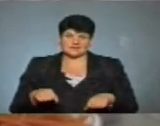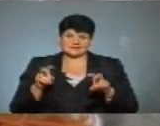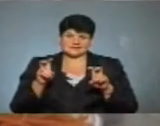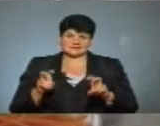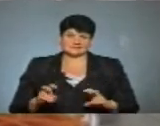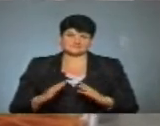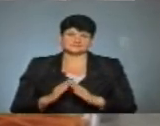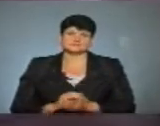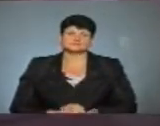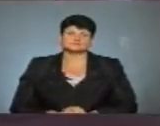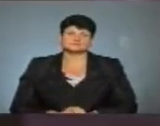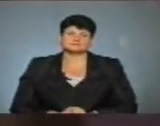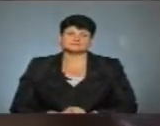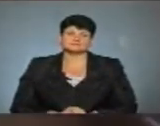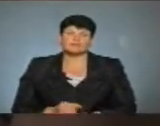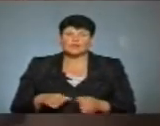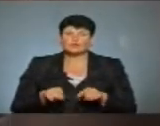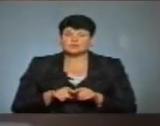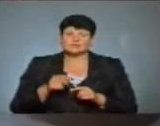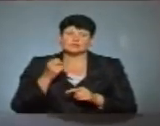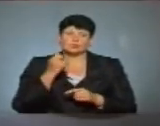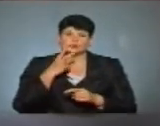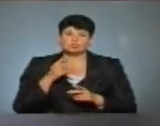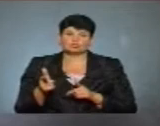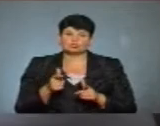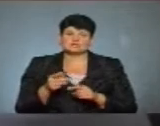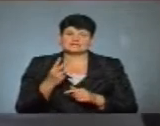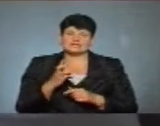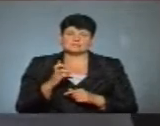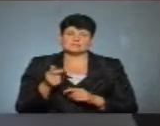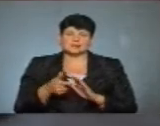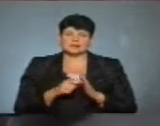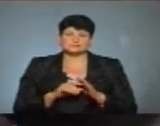спокійно сидіти. А так до обіду готуються учні 3-го Б класу.